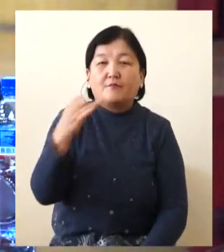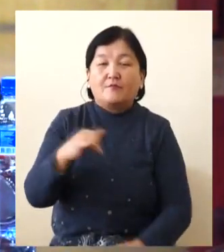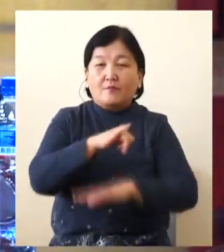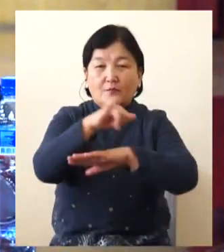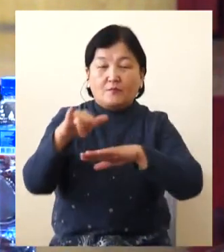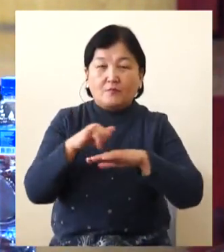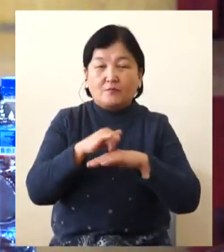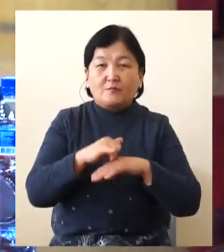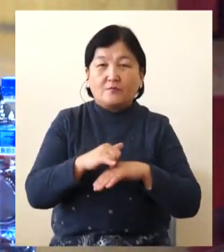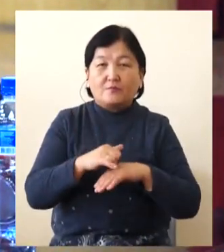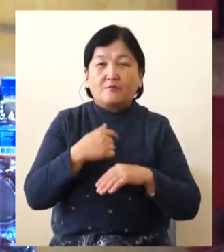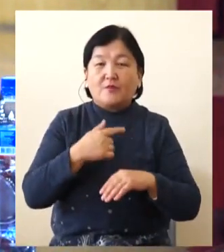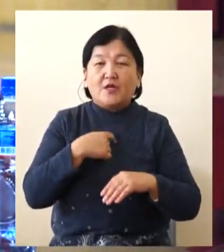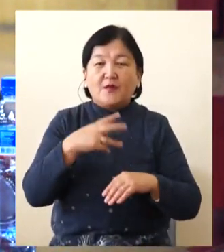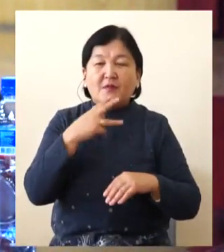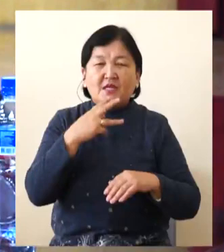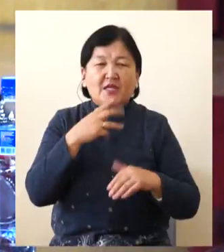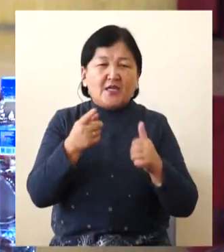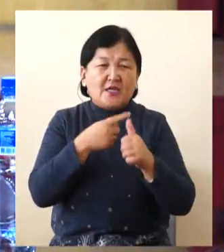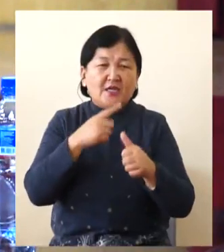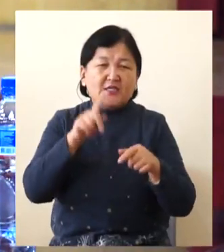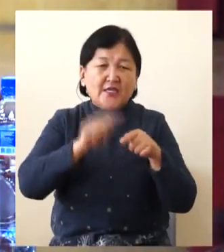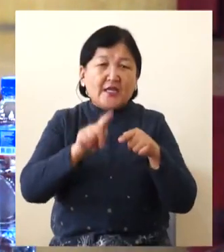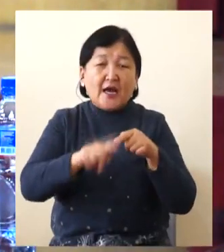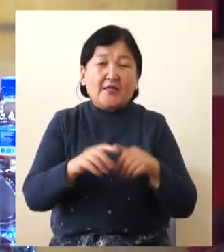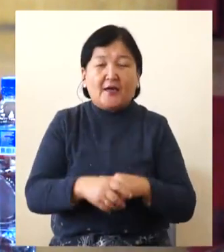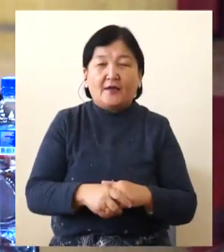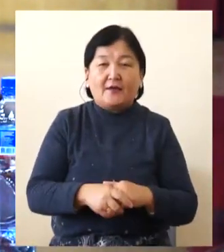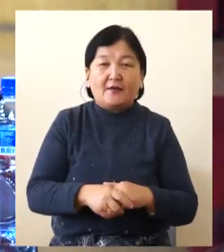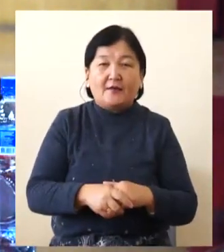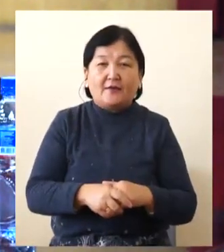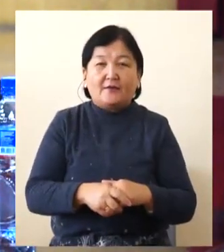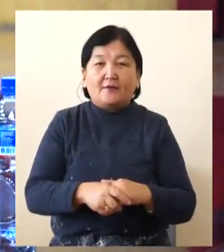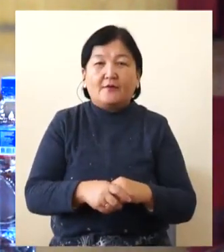байна. Миний мэдээллийг хин шалгаад байгааг би бас өөрийнхөө